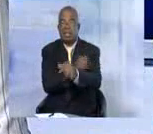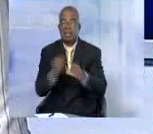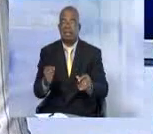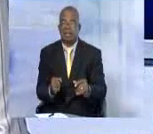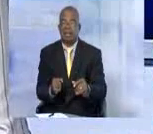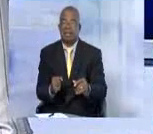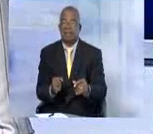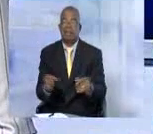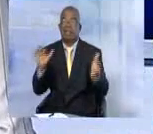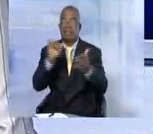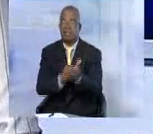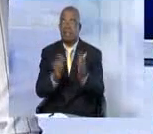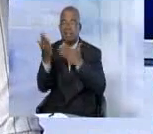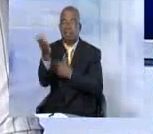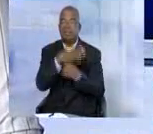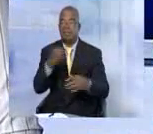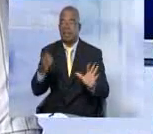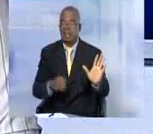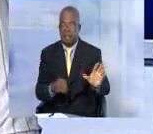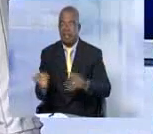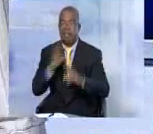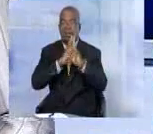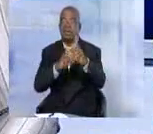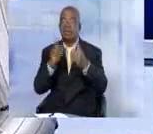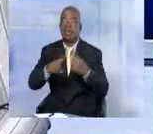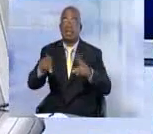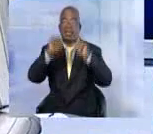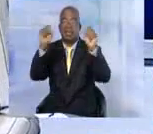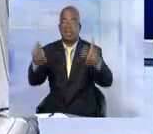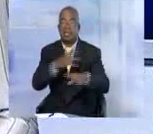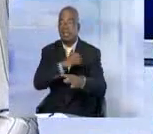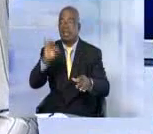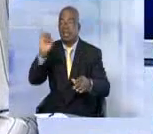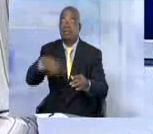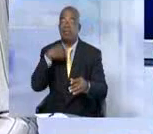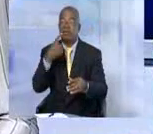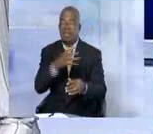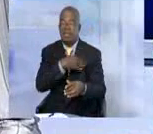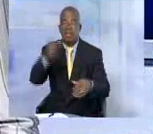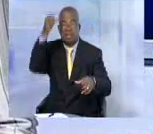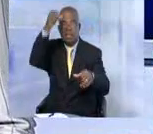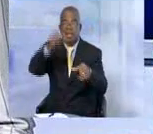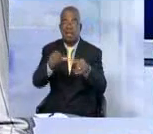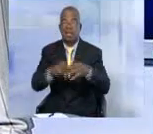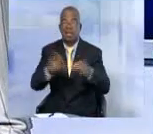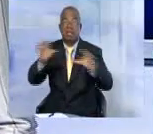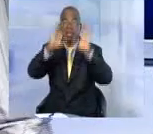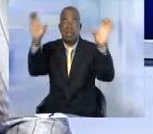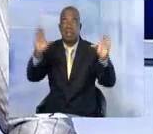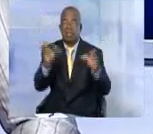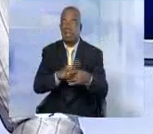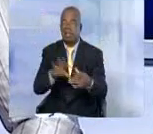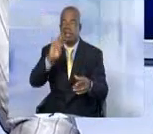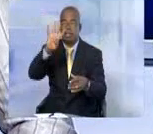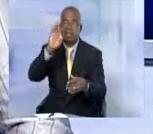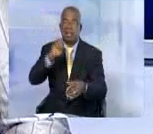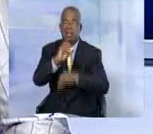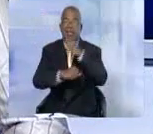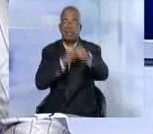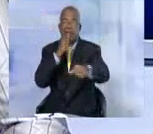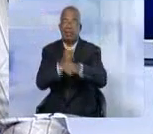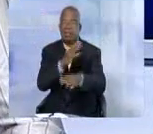ce matin au siège de Lomé pour répondre à la question. La commémoration de ces 40 ans est également l'occasion pour les instances